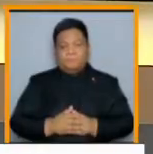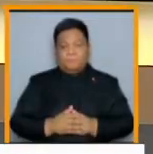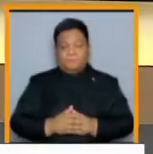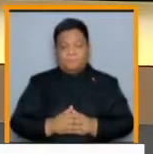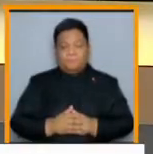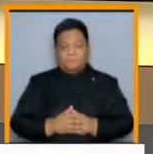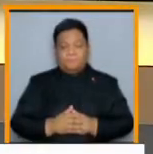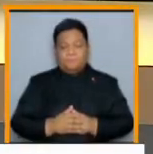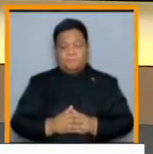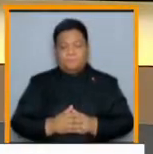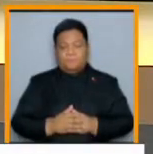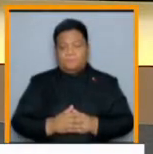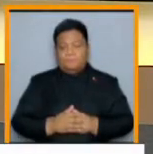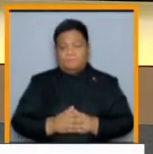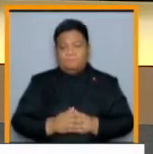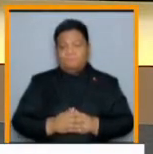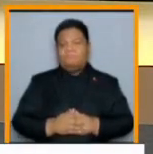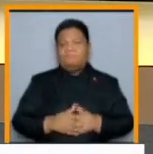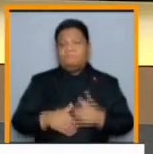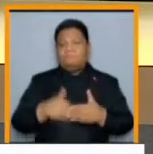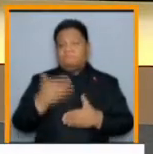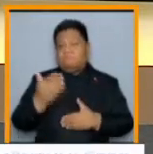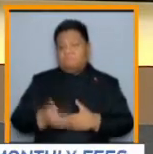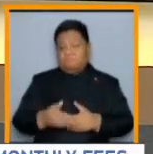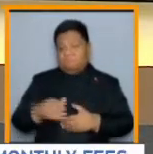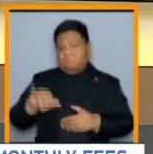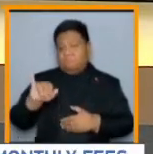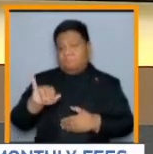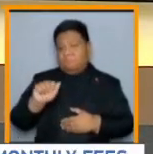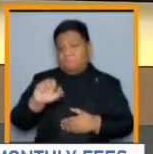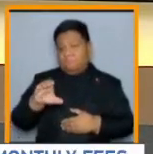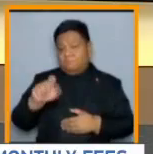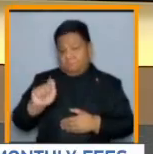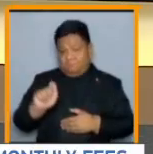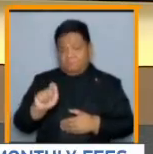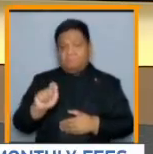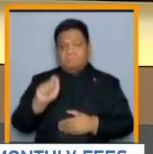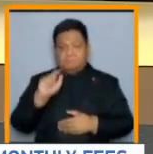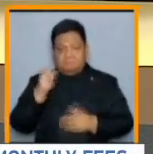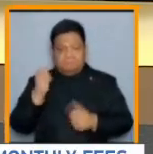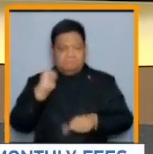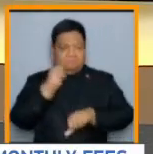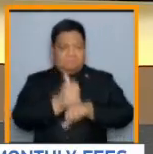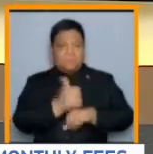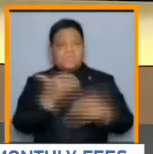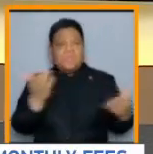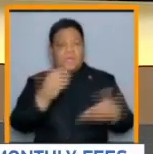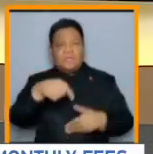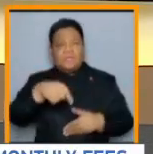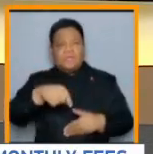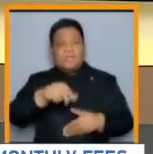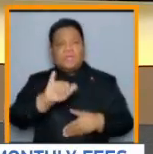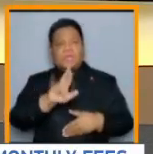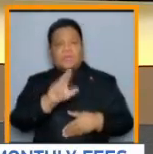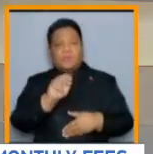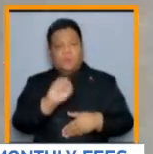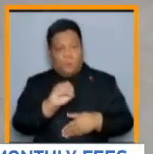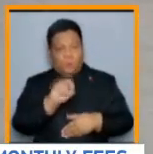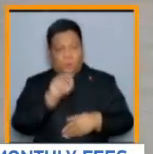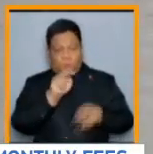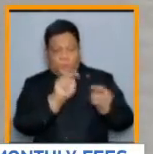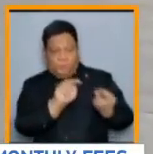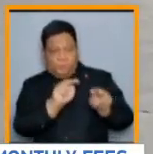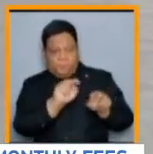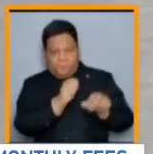May operasyon po ang IAC sa bahagi ng Quirino Highway. Hinuhuli ang mga hindi sumusunod sa minimum health protocols. At yan po,